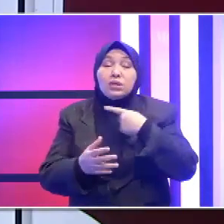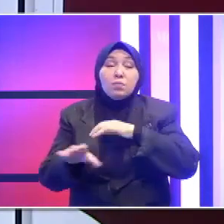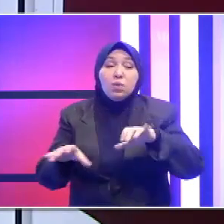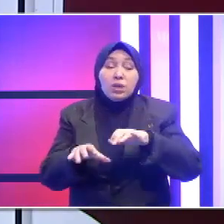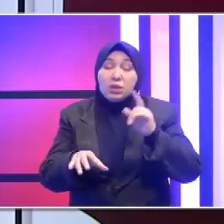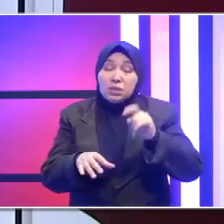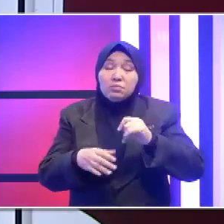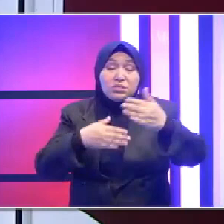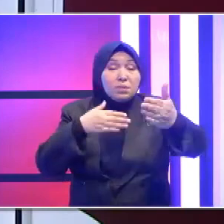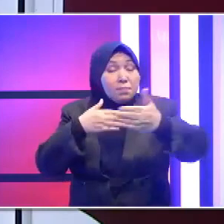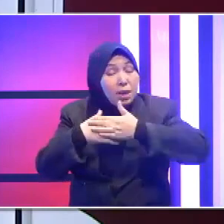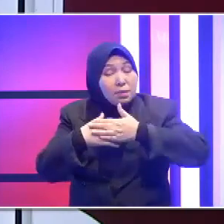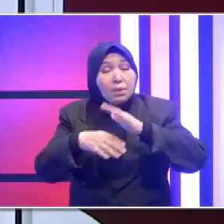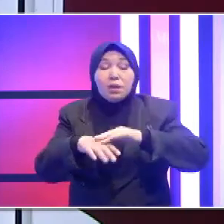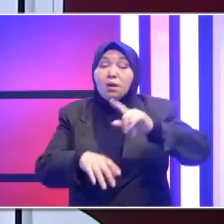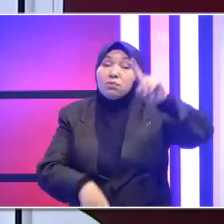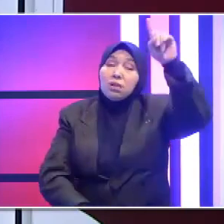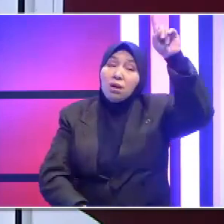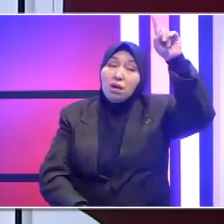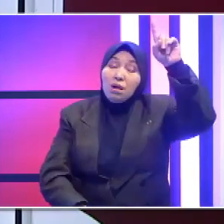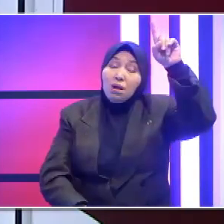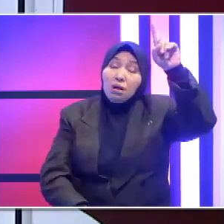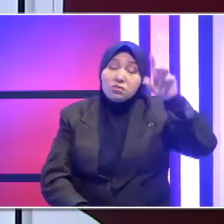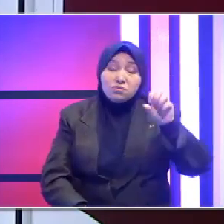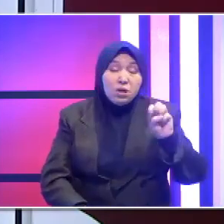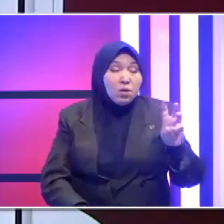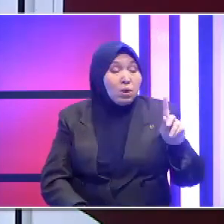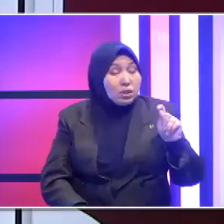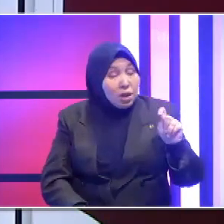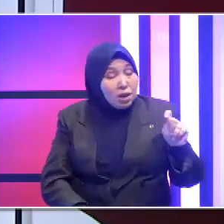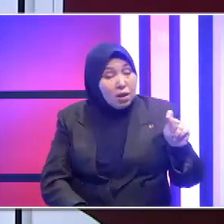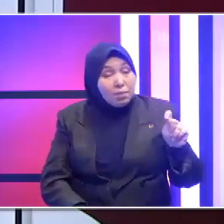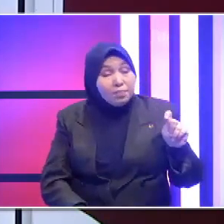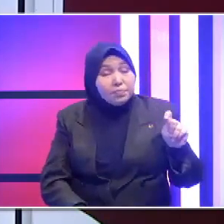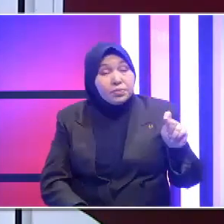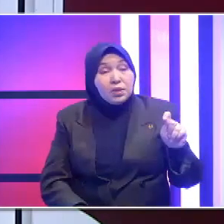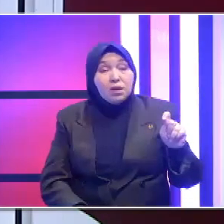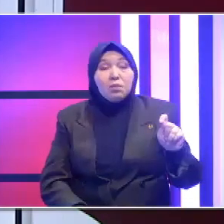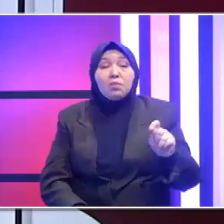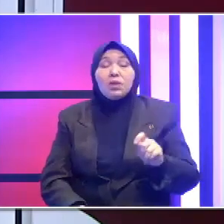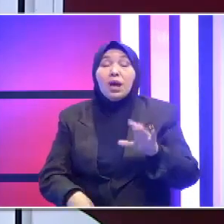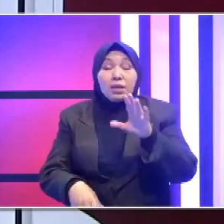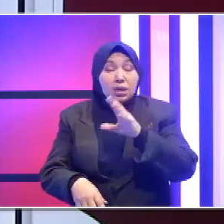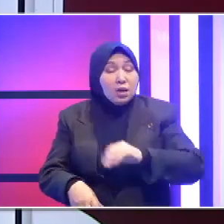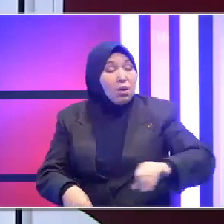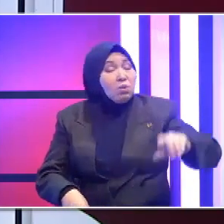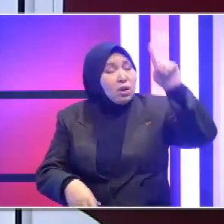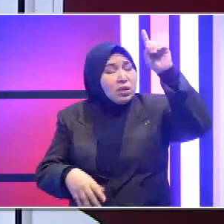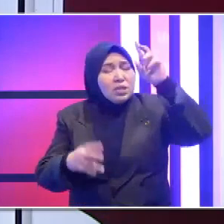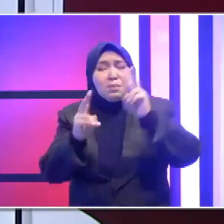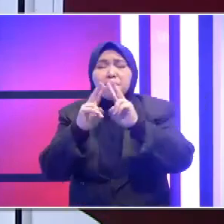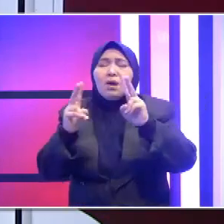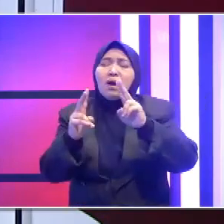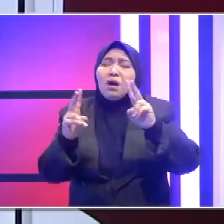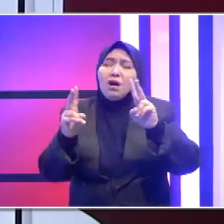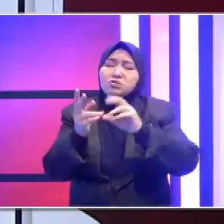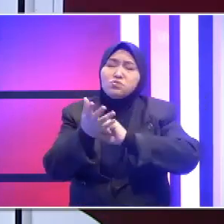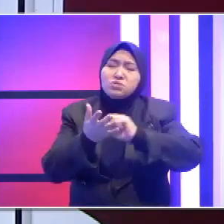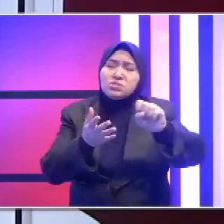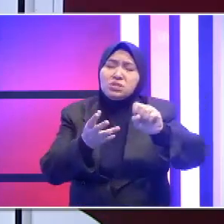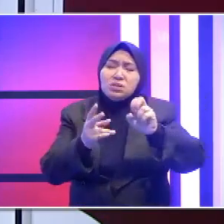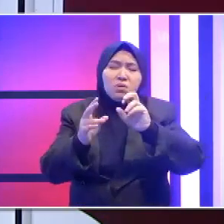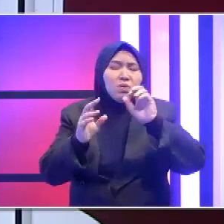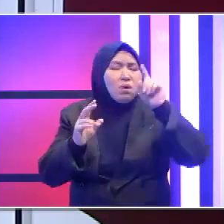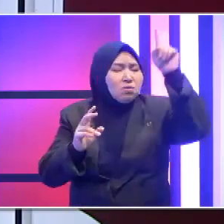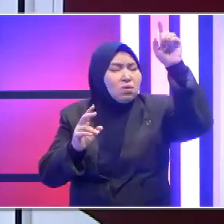Tuan kita kini kembali kepada allah subhanallahu wataala ama yusrikun Allah ini mahasuci mahatinggi